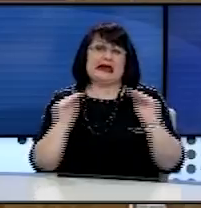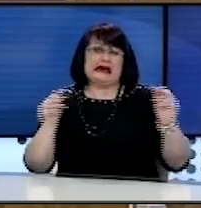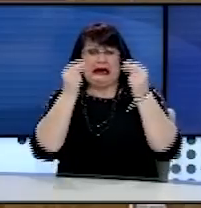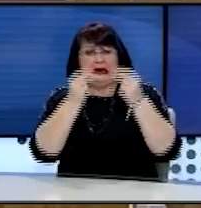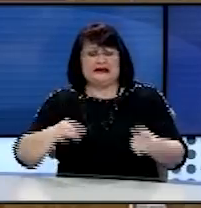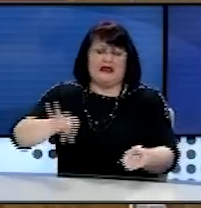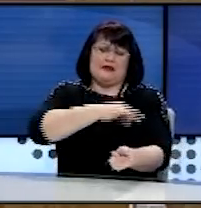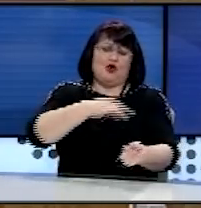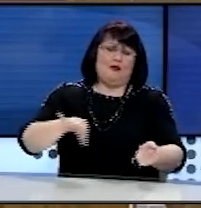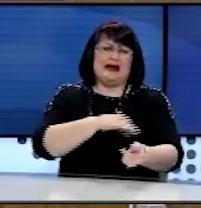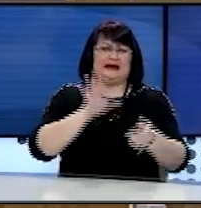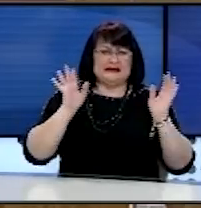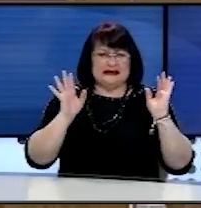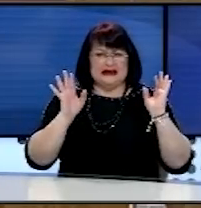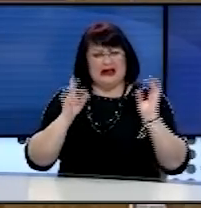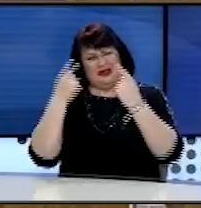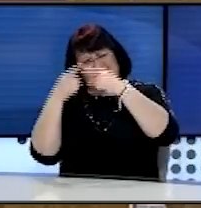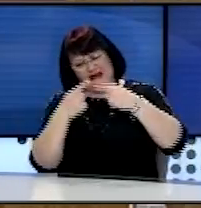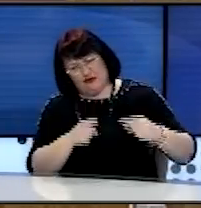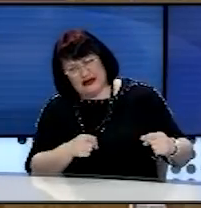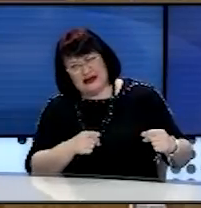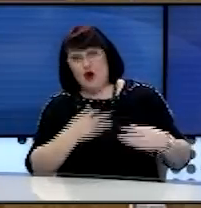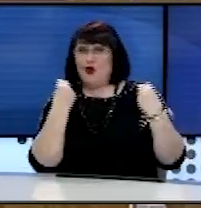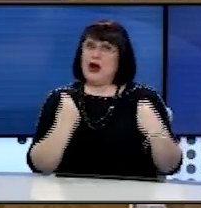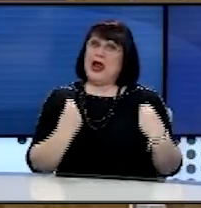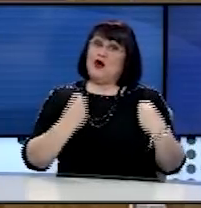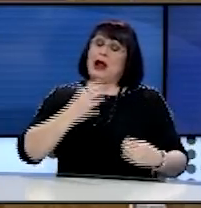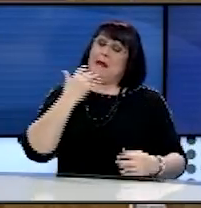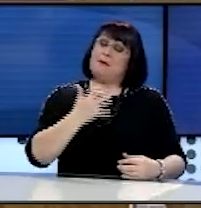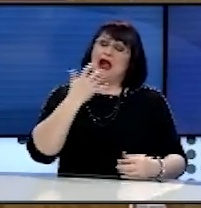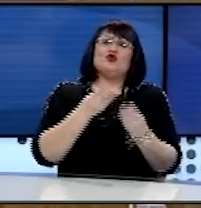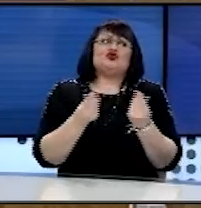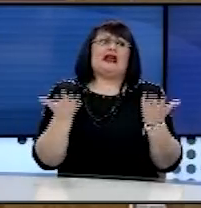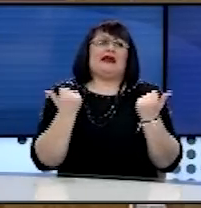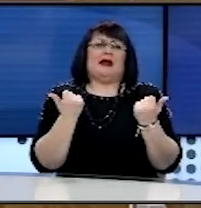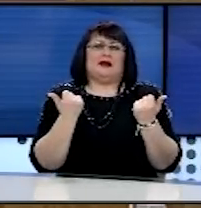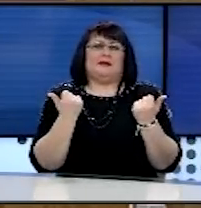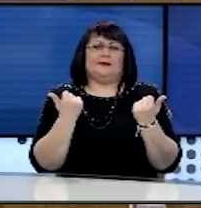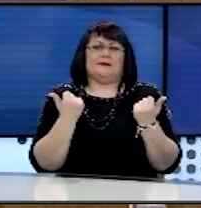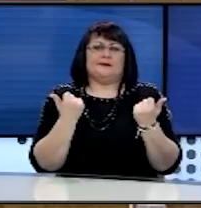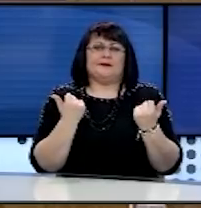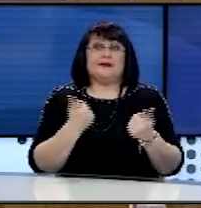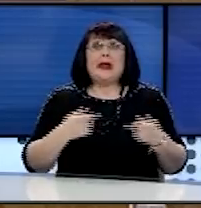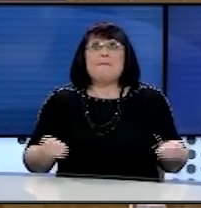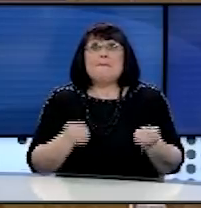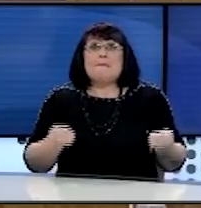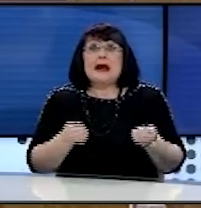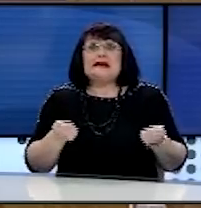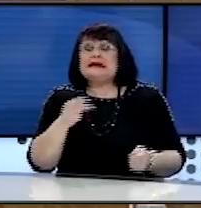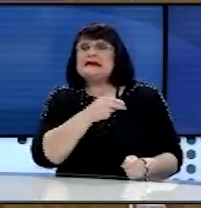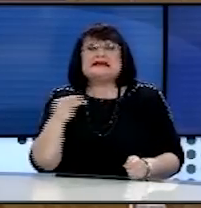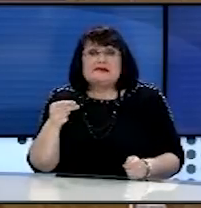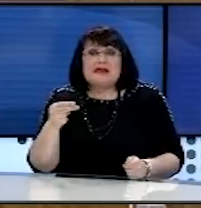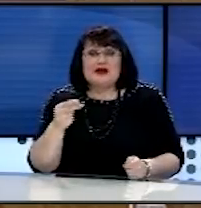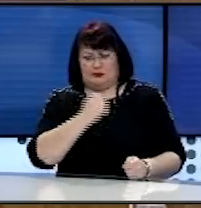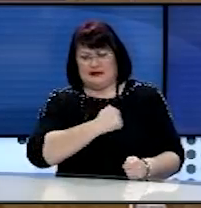και διπλωματίας και άλλα έβηχα, χωρίς όμως καμιά ουσία, αλλά πρακτικά σημαίνουν